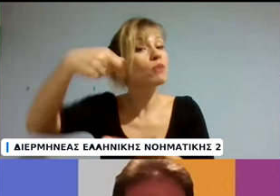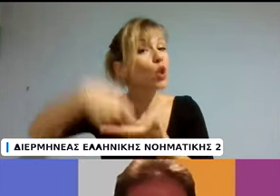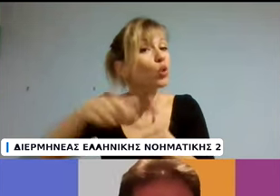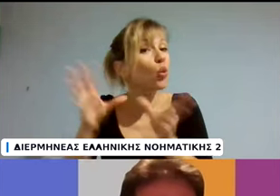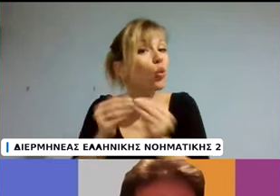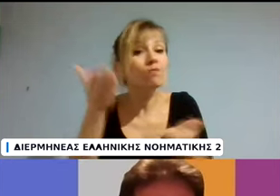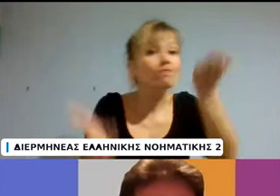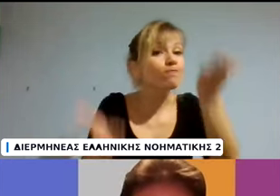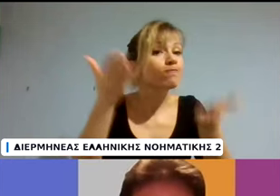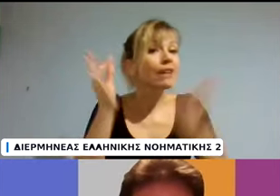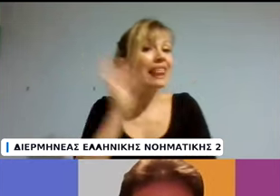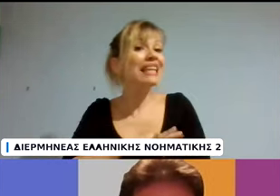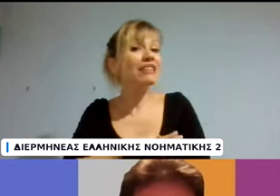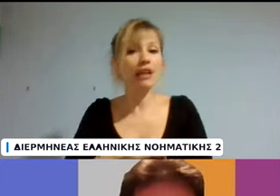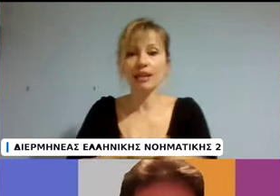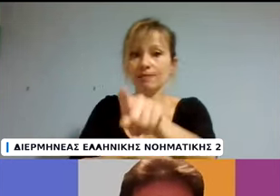Να απαντήσω.